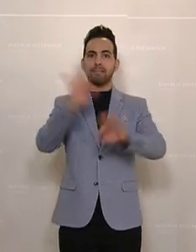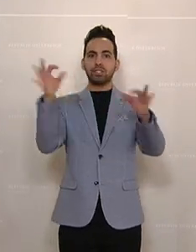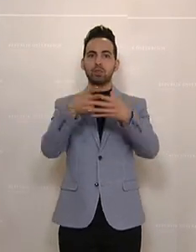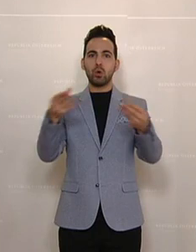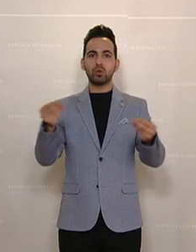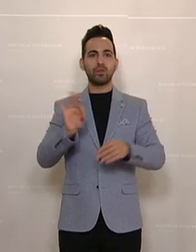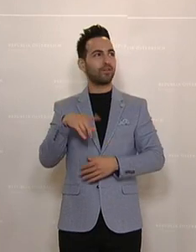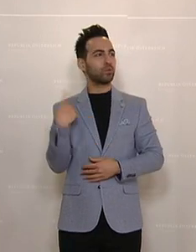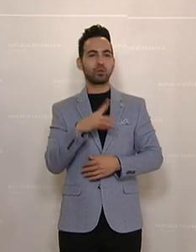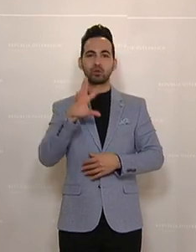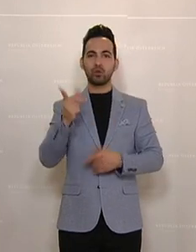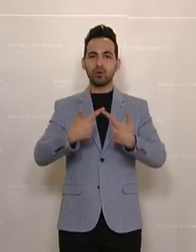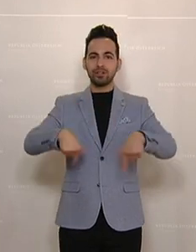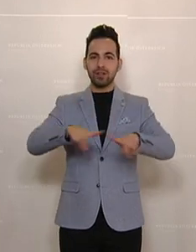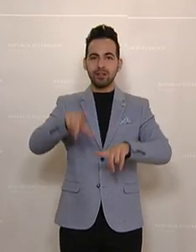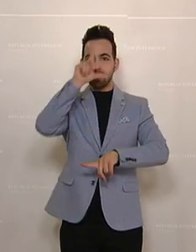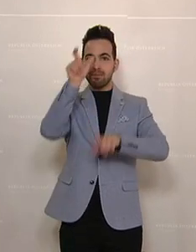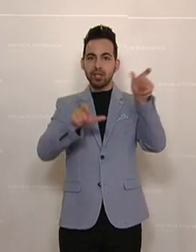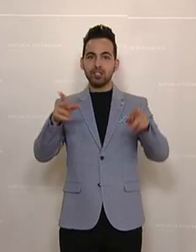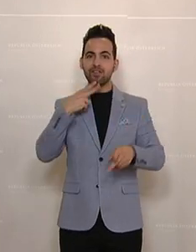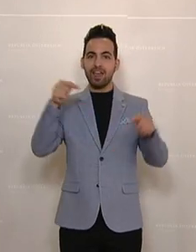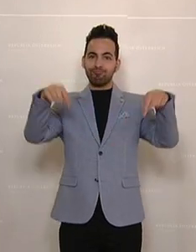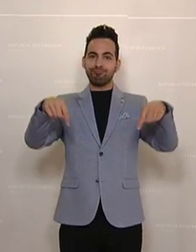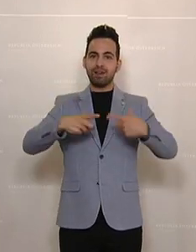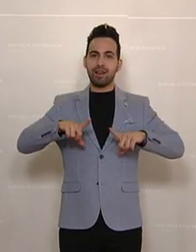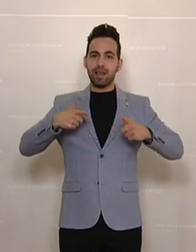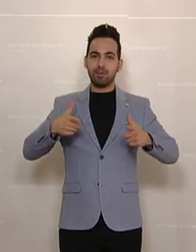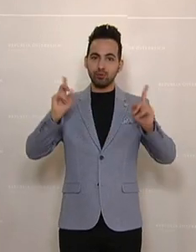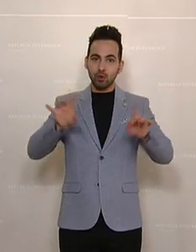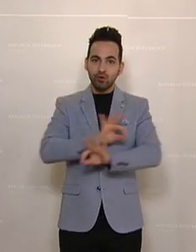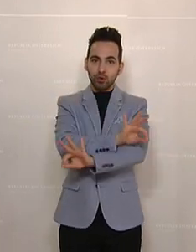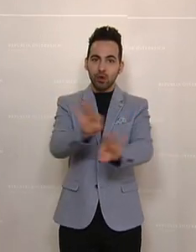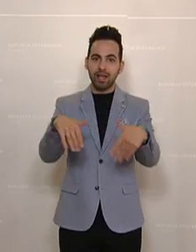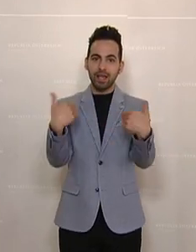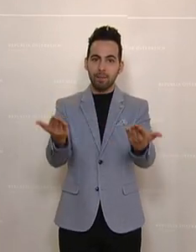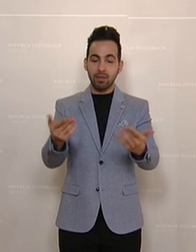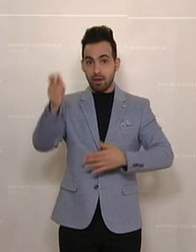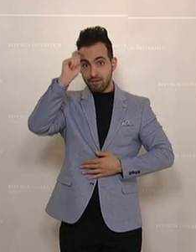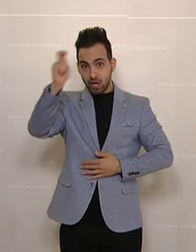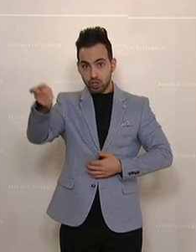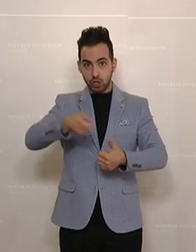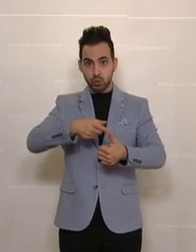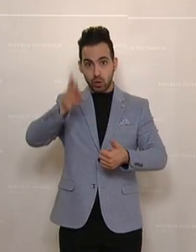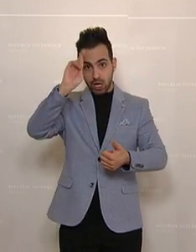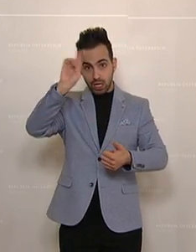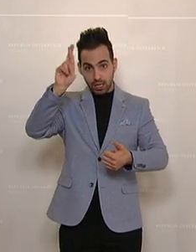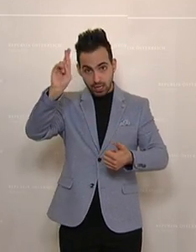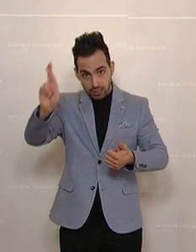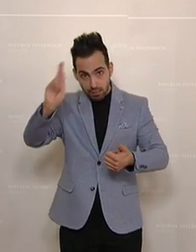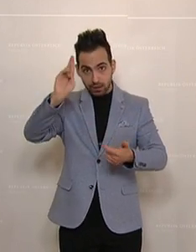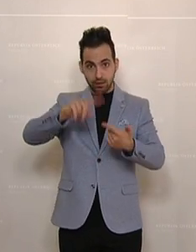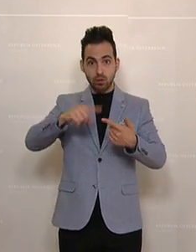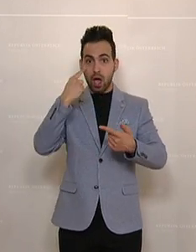unser schönes Land und die Menschen, die in unserem Land leben, zu suchen. Mit Wertschätzung, Respekt und